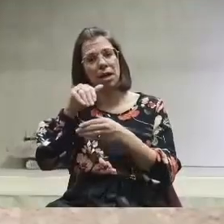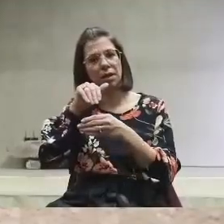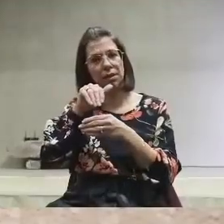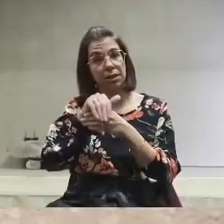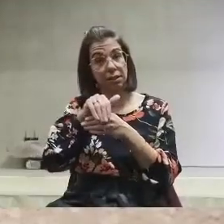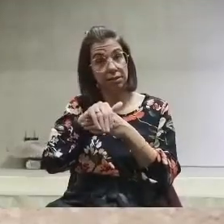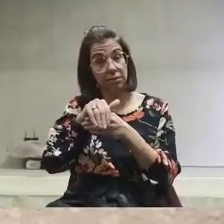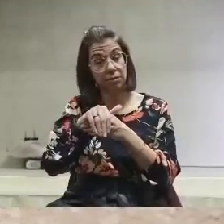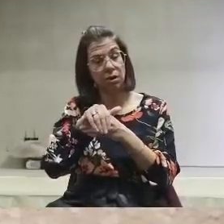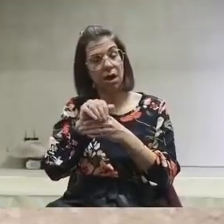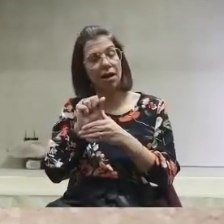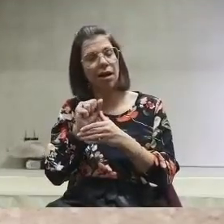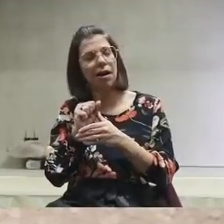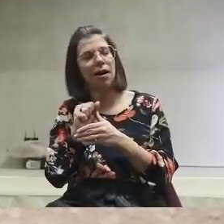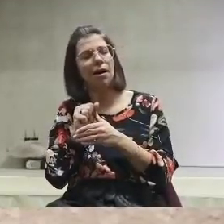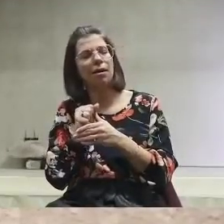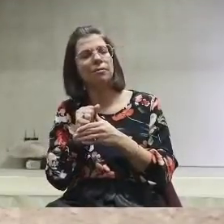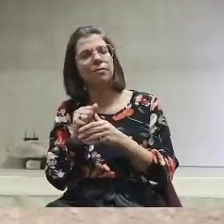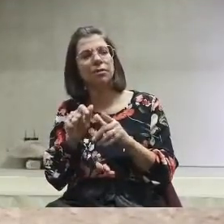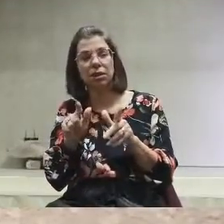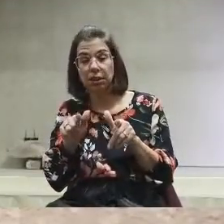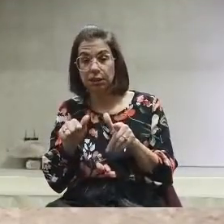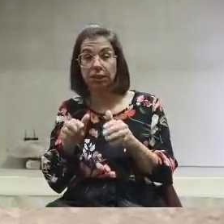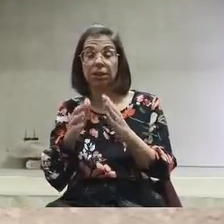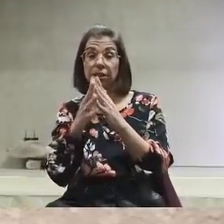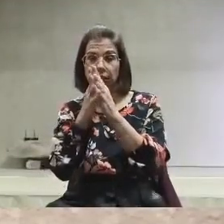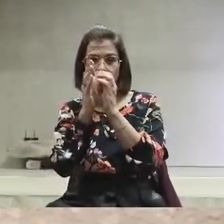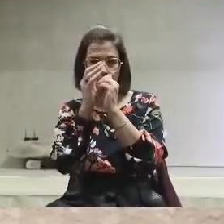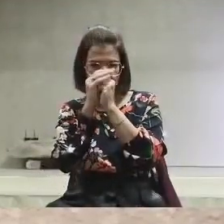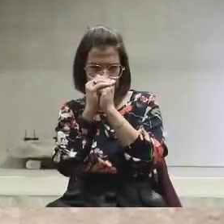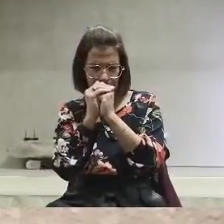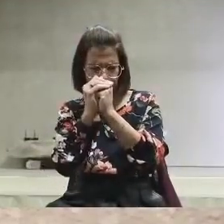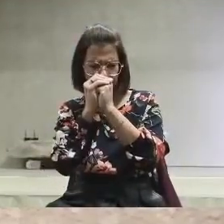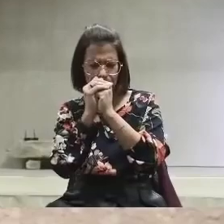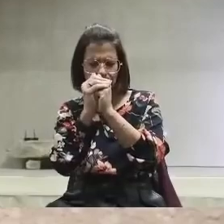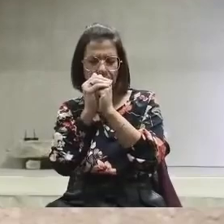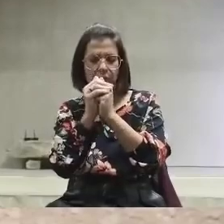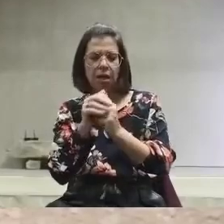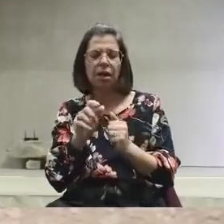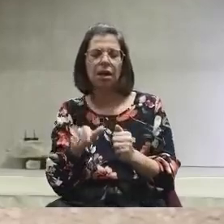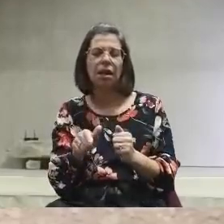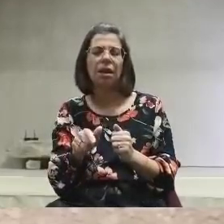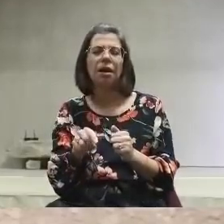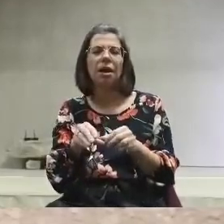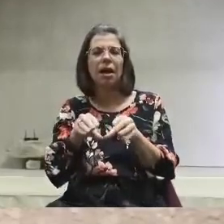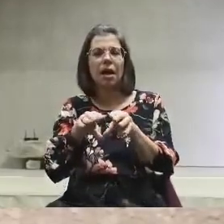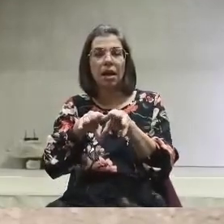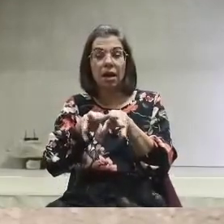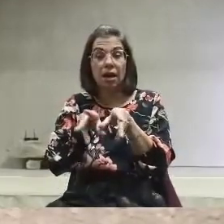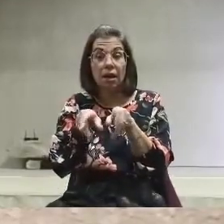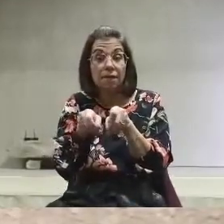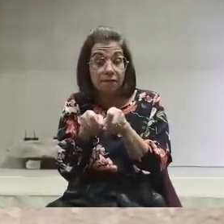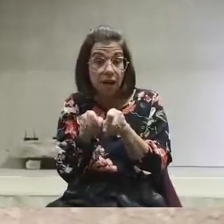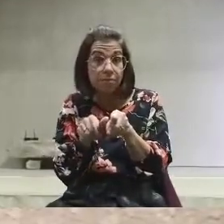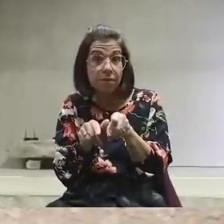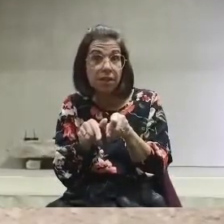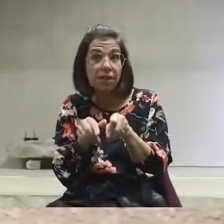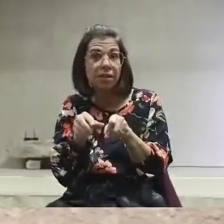ma cousine et mon cousin. C'était une grande joie de passer, j'ai passé le mercredi donc avec